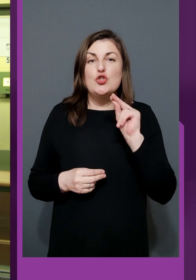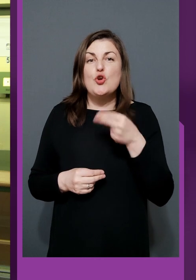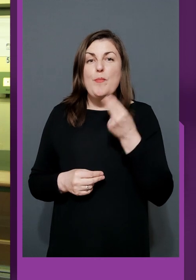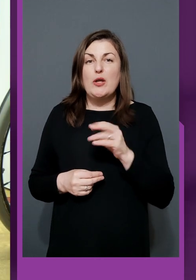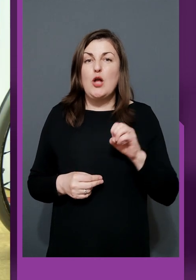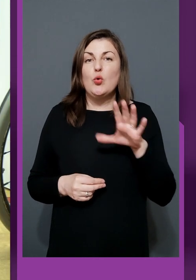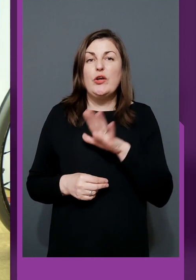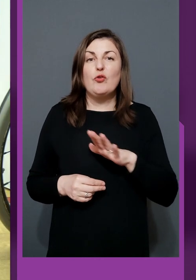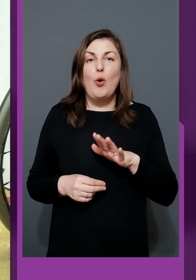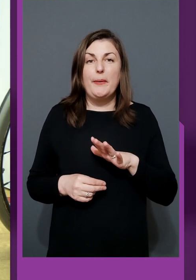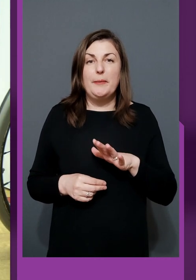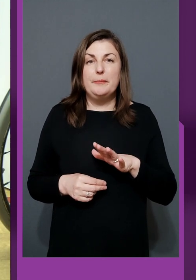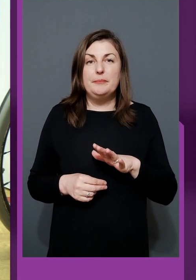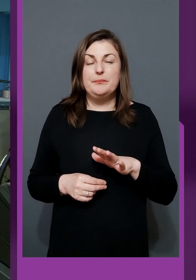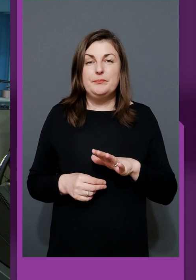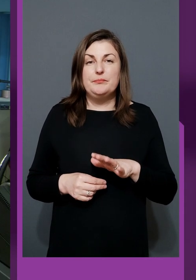Чемпіонату